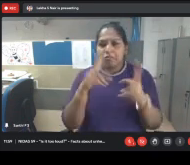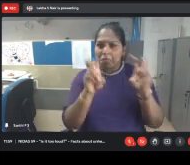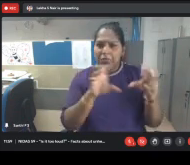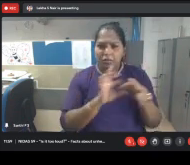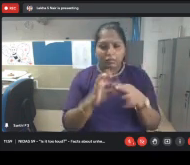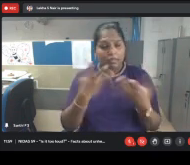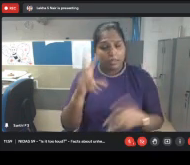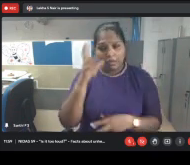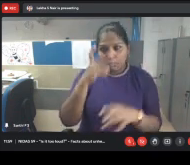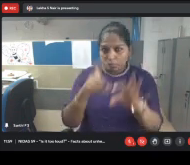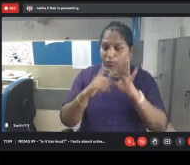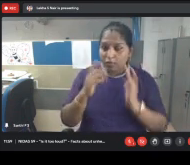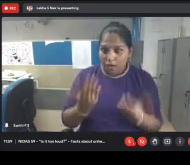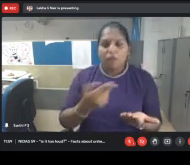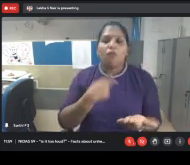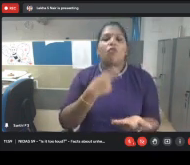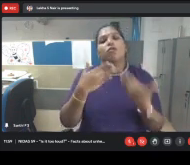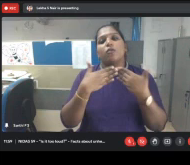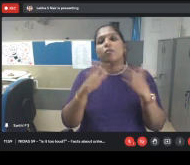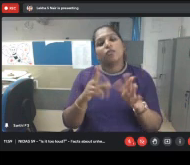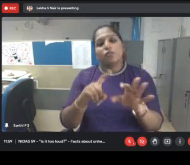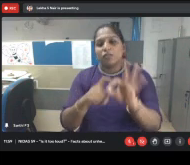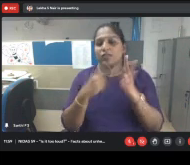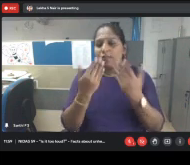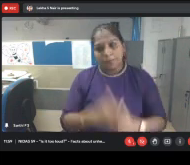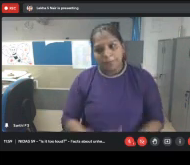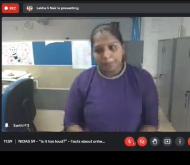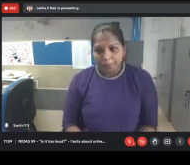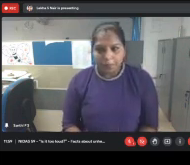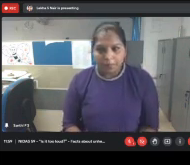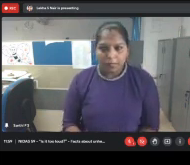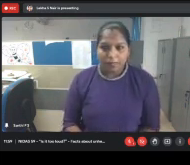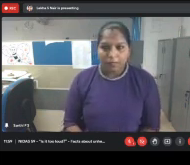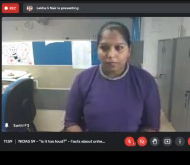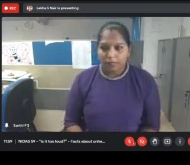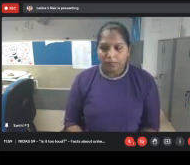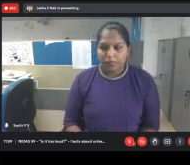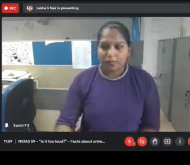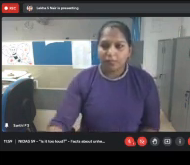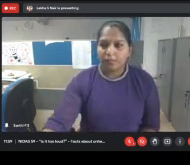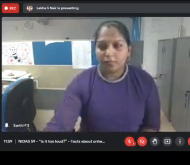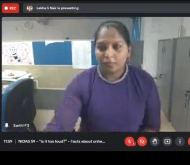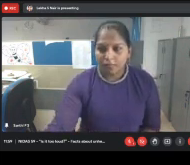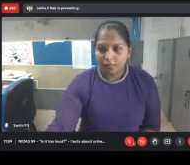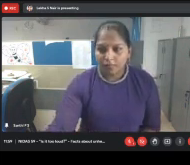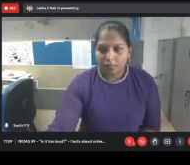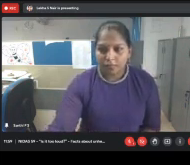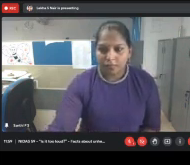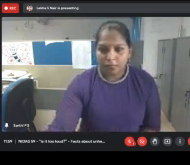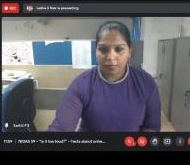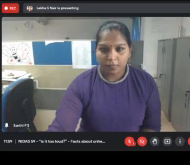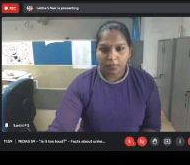ഈ വിഷയത്തെ കുറിച്ച് വളരെ ആധികാരികമായി സംസാരിച്ചതിന് മിസ് ലേഖയ്ക്ക് നന്ദി പറയുന്നു. ഇനി നമുക്ക് ക്വസ്റ്റ്യൻ ആൻസർ സെഷനിലേക്ക് പോകാവുന്നതാണ്. പാർട്ടിസിപ്പൻസിന്